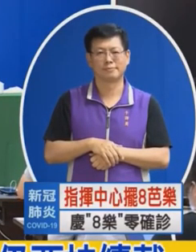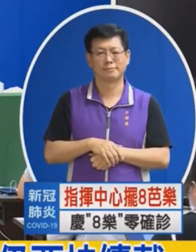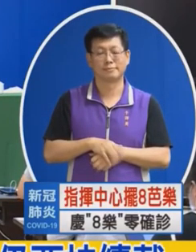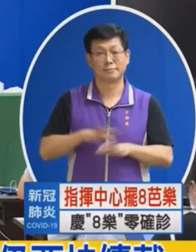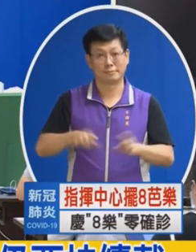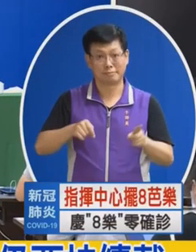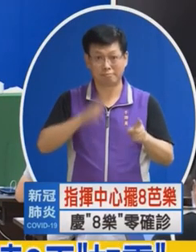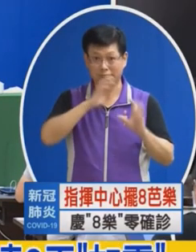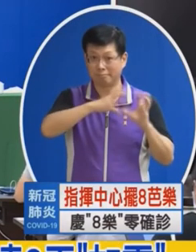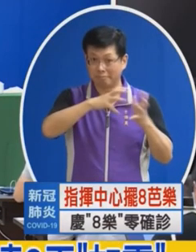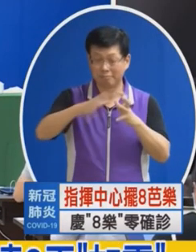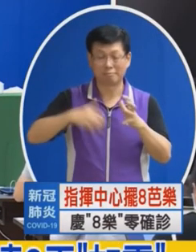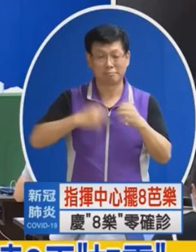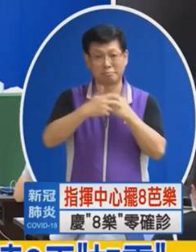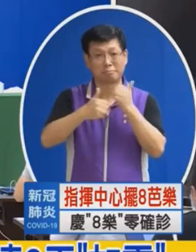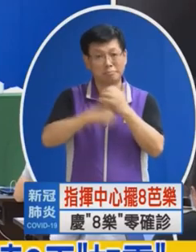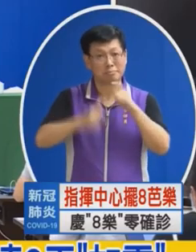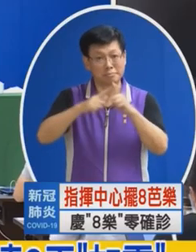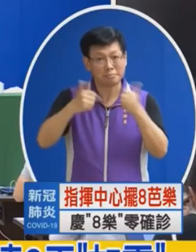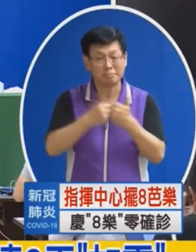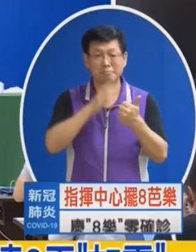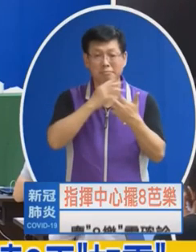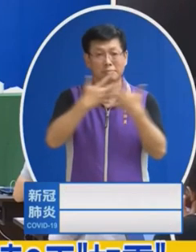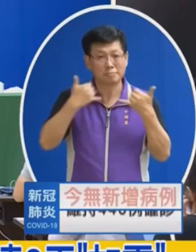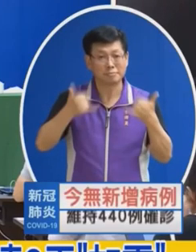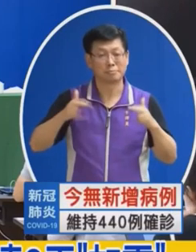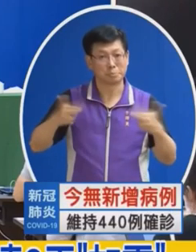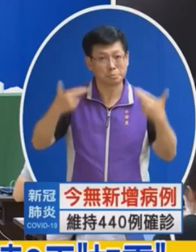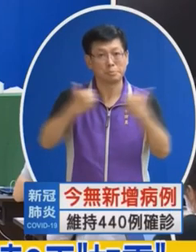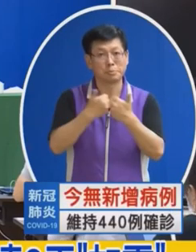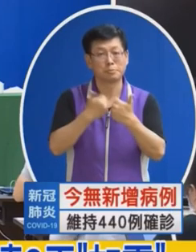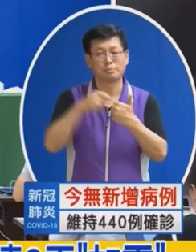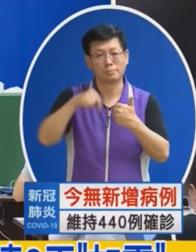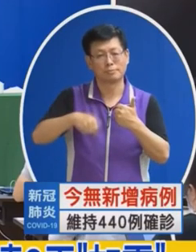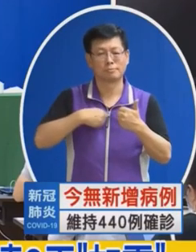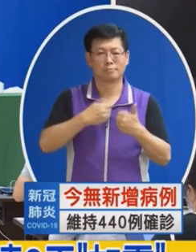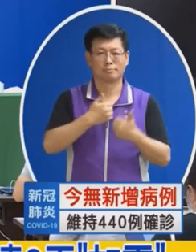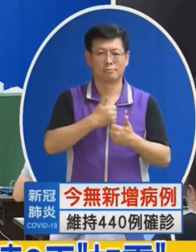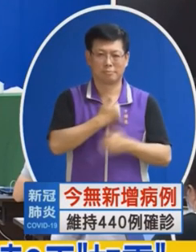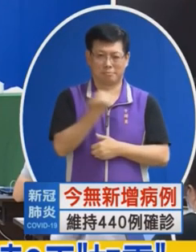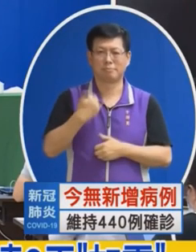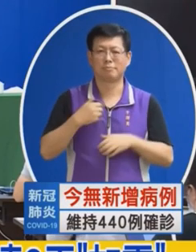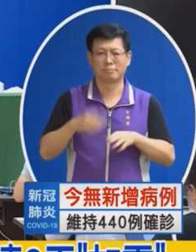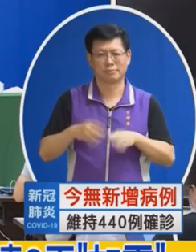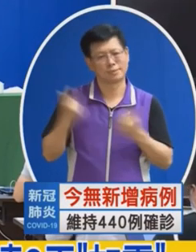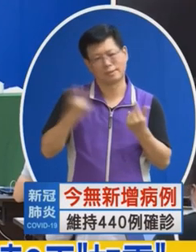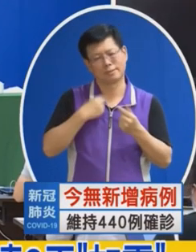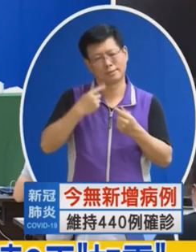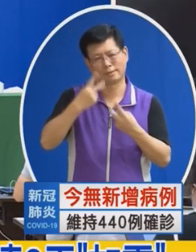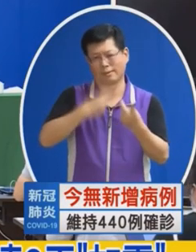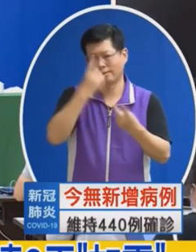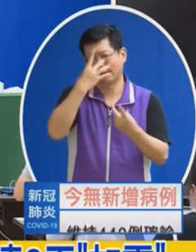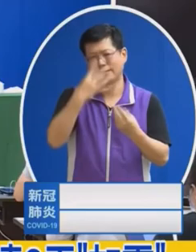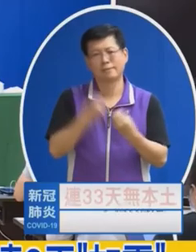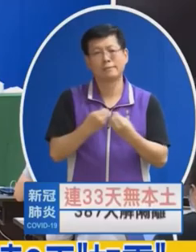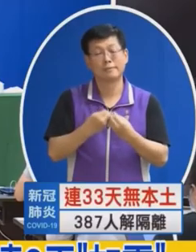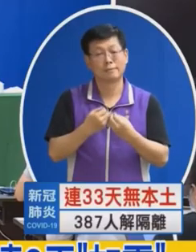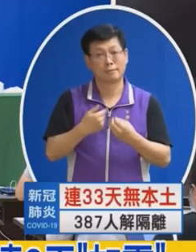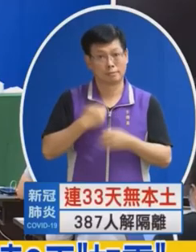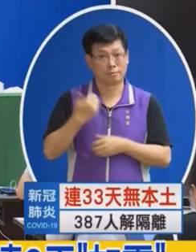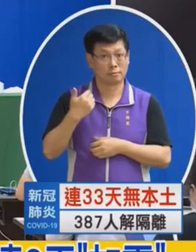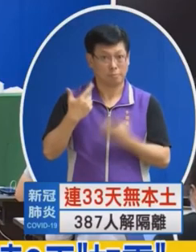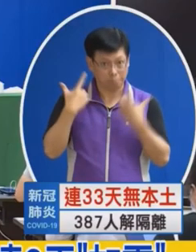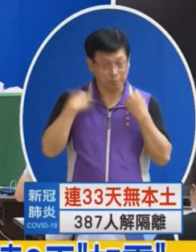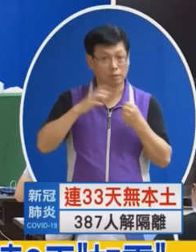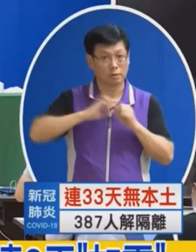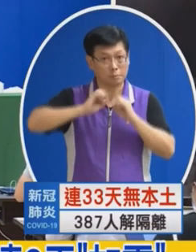就是这次的那个世界卫生大会嘛，虽然用网络的形式来那个，然后因为这个礼拜是最后一个工作日，我们还是没有收到讯息。那我们稍早